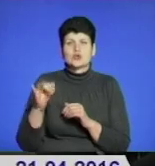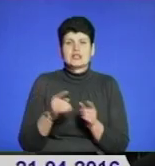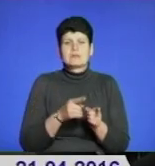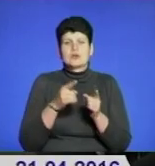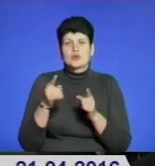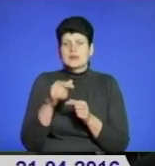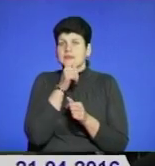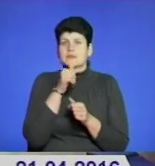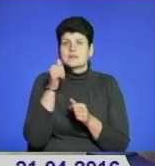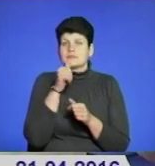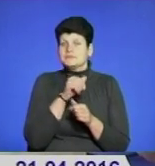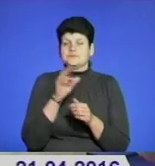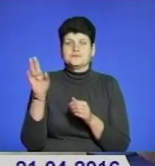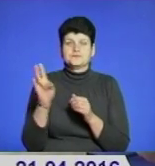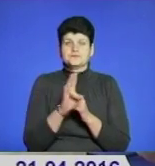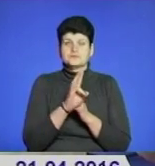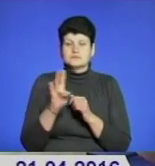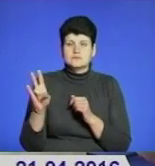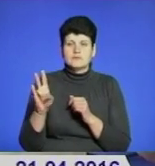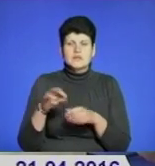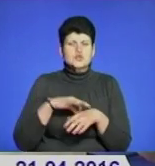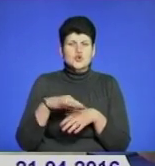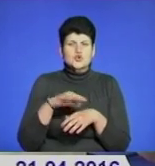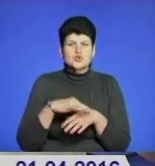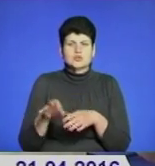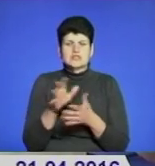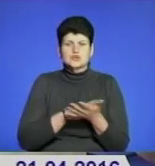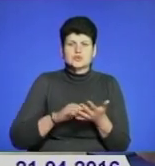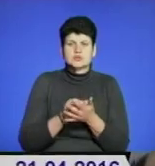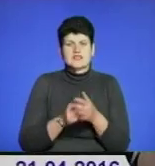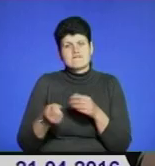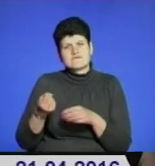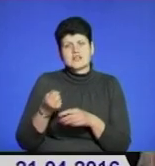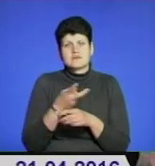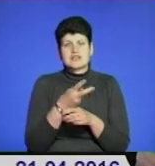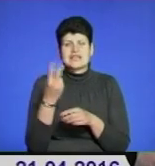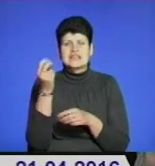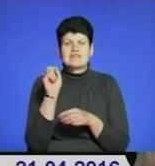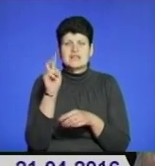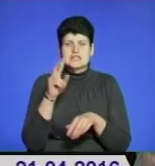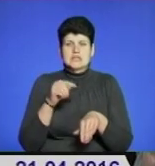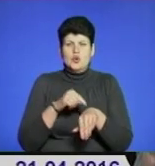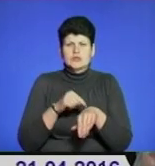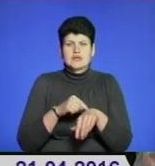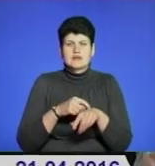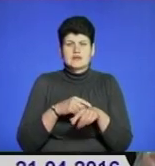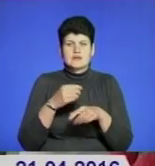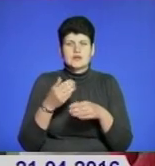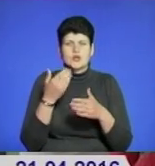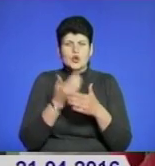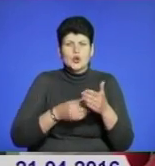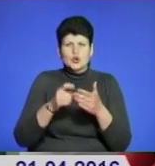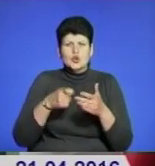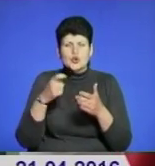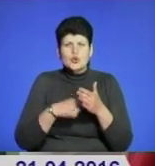на підпільне священнослужіння. Жорстокі репресії, депортацію – та 12-годинні допити кагебістів пригадує